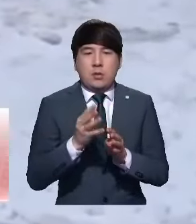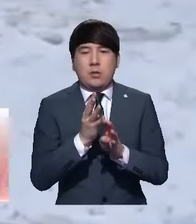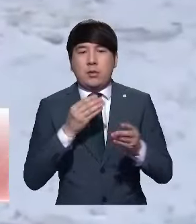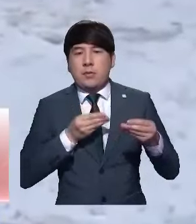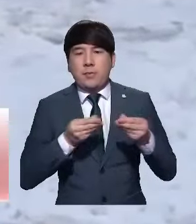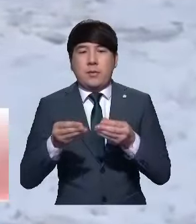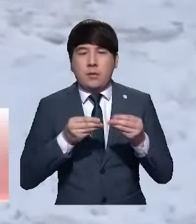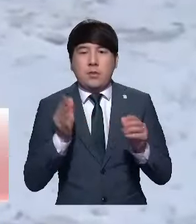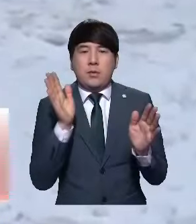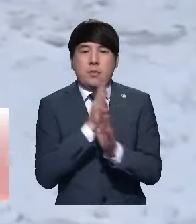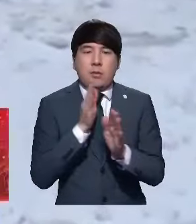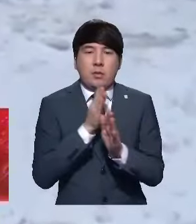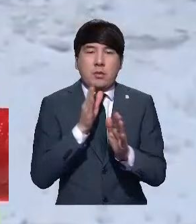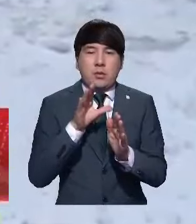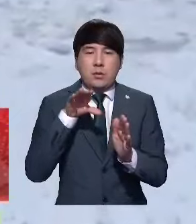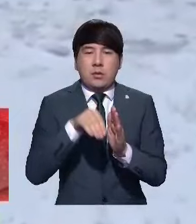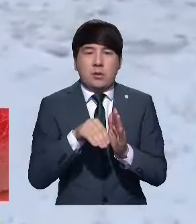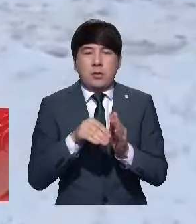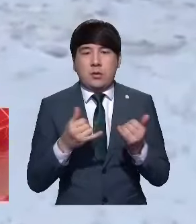жерлерде үлкен жүк көліктері ауыр